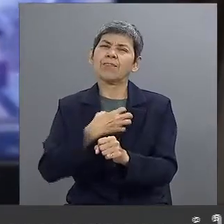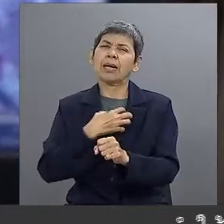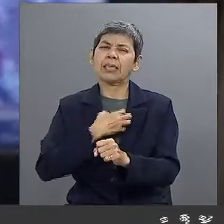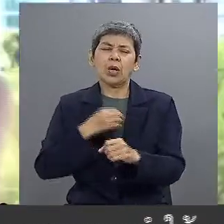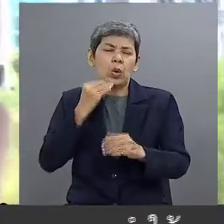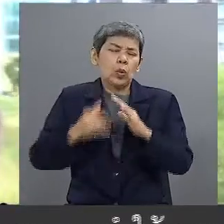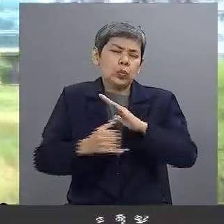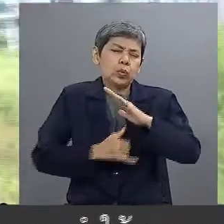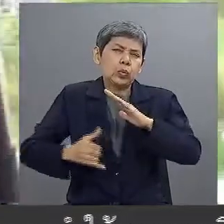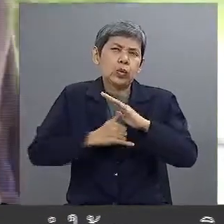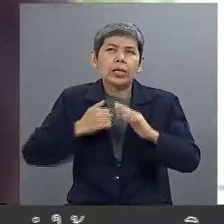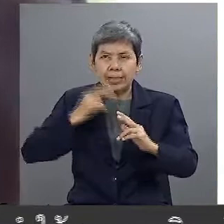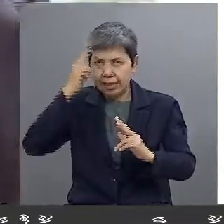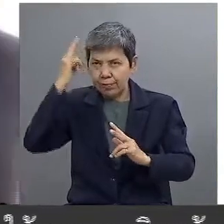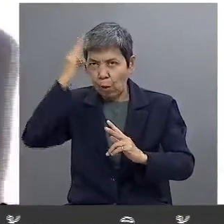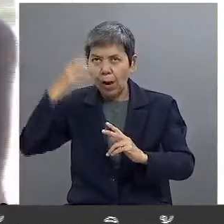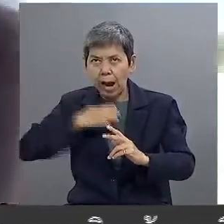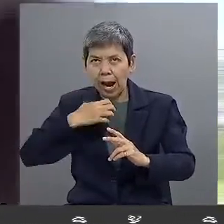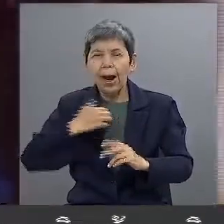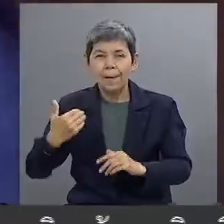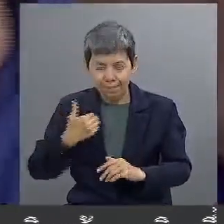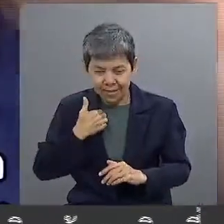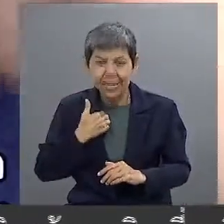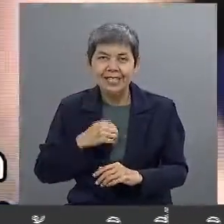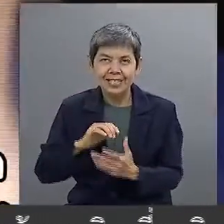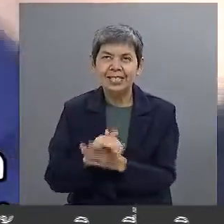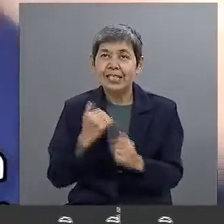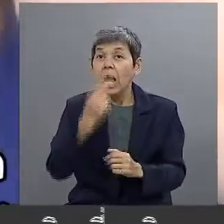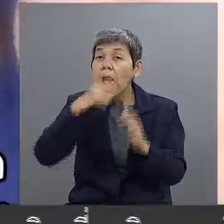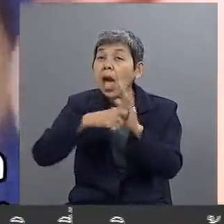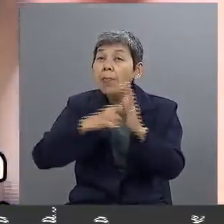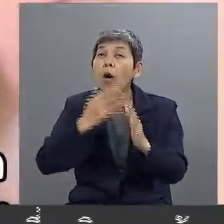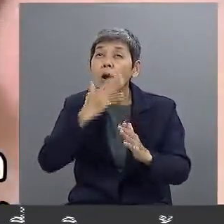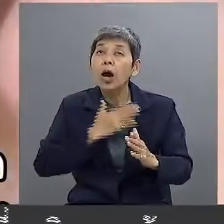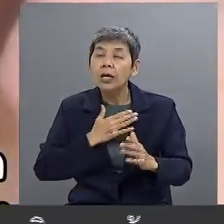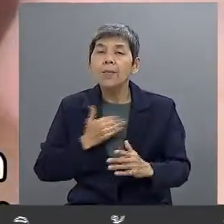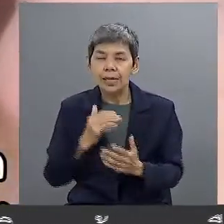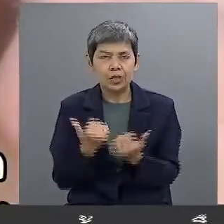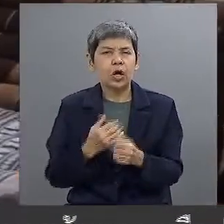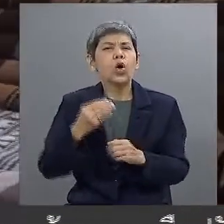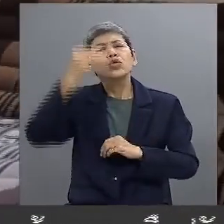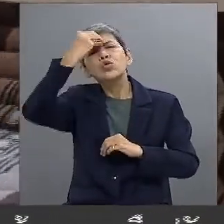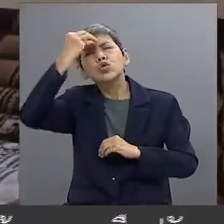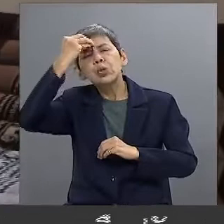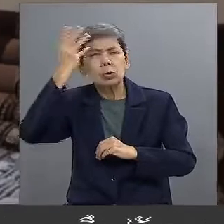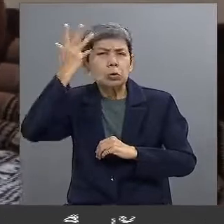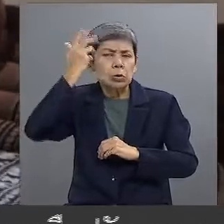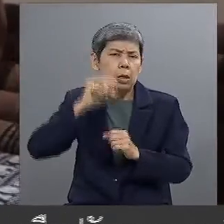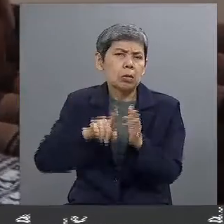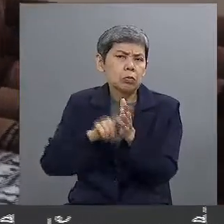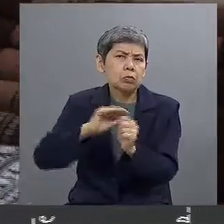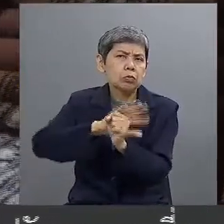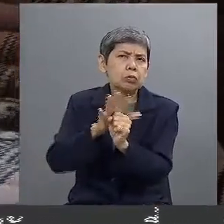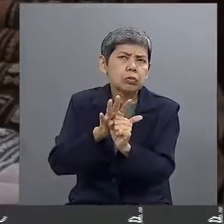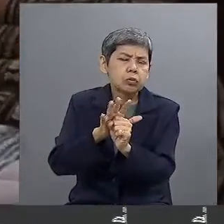ผมค่ะก็ได้คุณบีมจัดให้ซึ่งเหตุผลที่แท้จริงก็คือตอนอยู่ญี่ปุ่นกังวลเรื่องไวรัสจนไม่กล้าไปที่ร้